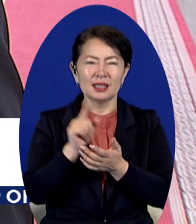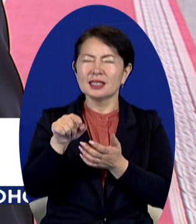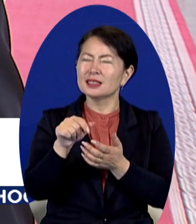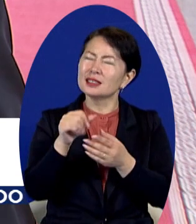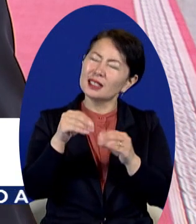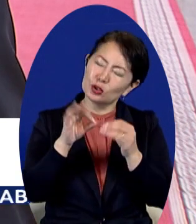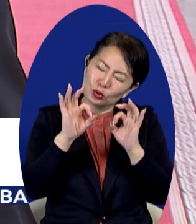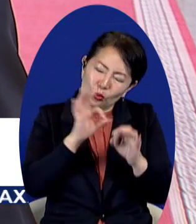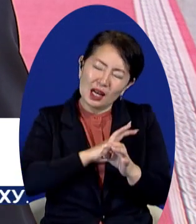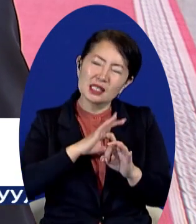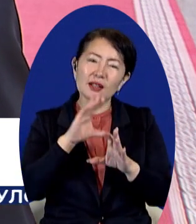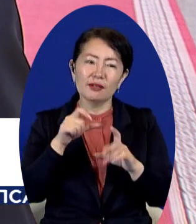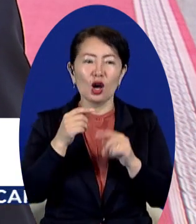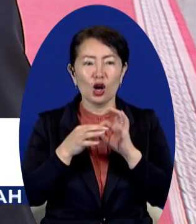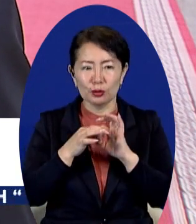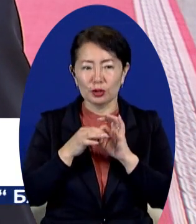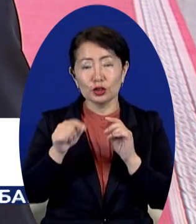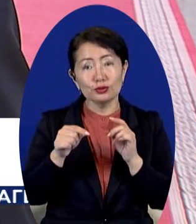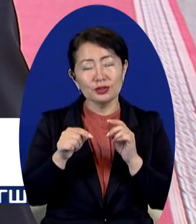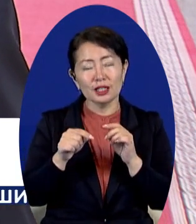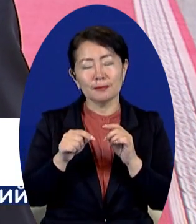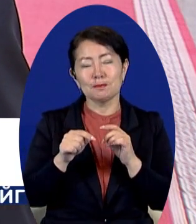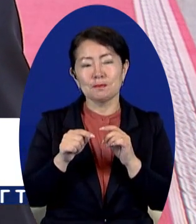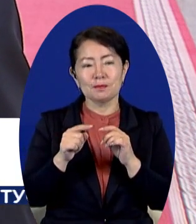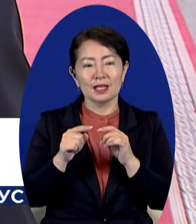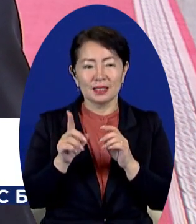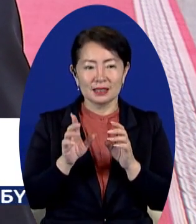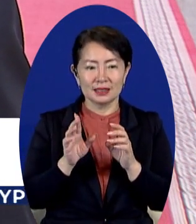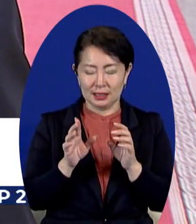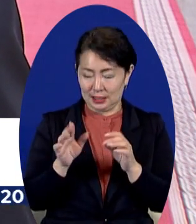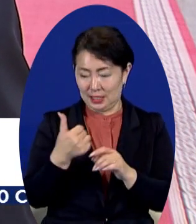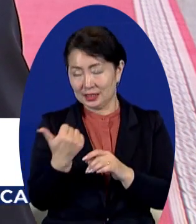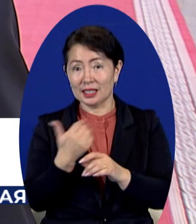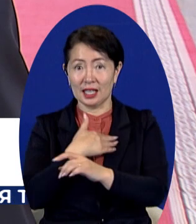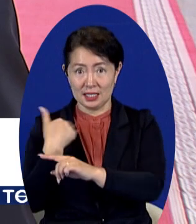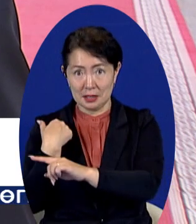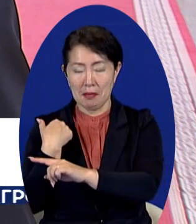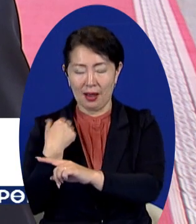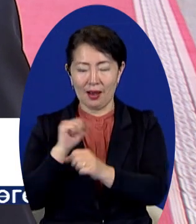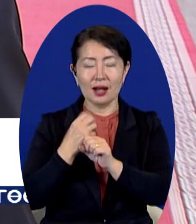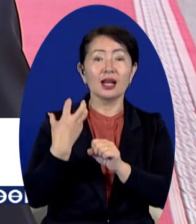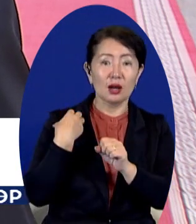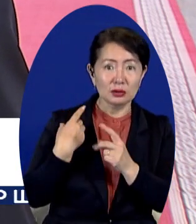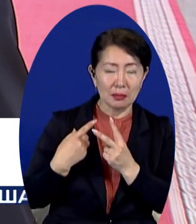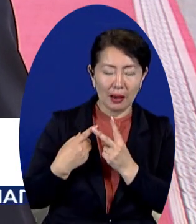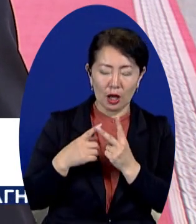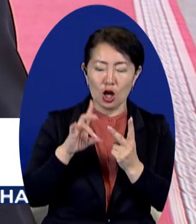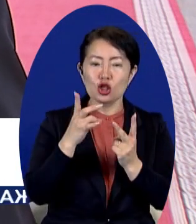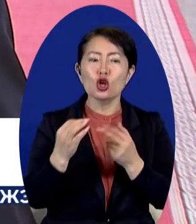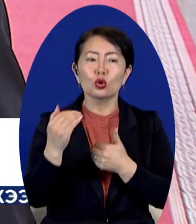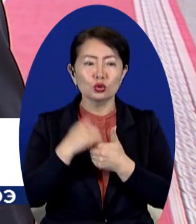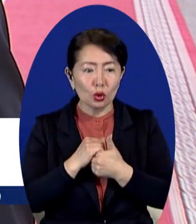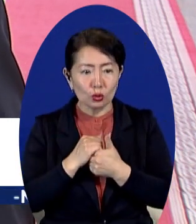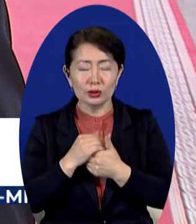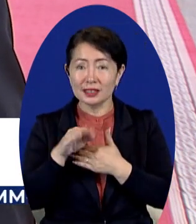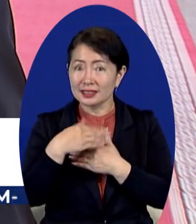болгох зүйл зөвсөд ашиглах вэ гэдэг. Үн дээр бол одоо нэгдэлтэй бараг ингээд эцэнтэй хариуцлагатай эргээд одоо нөхөн ургулах цаашдаа